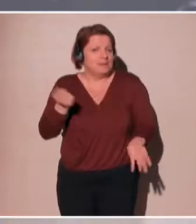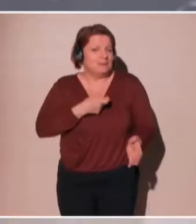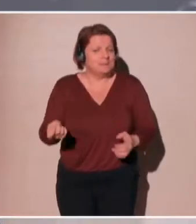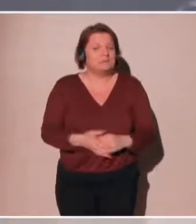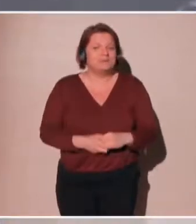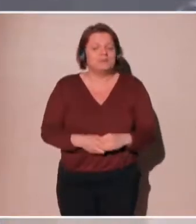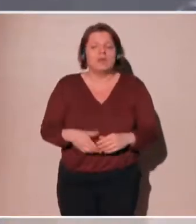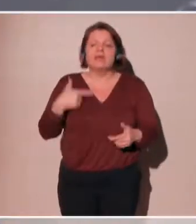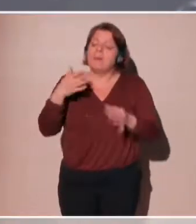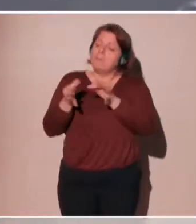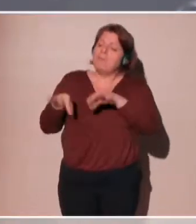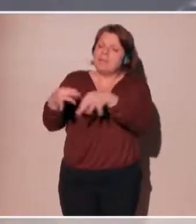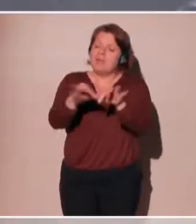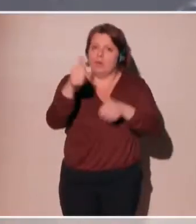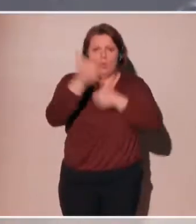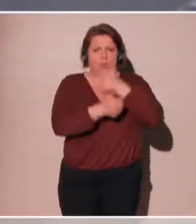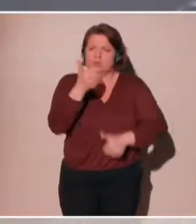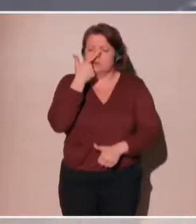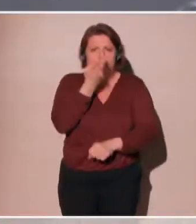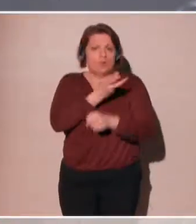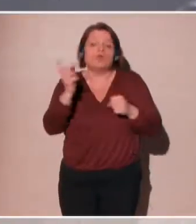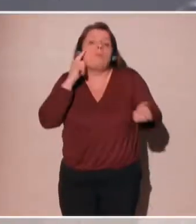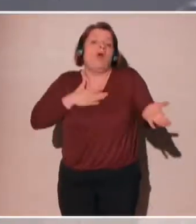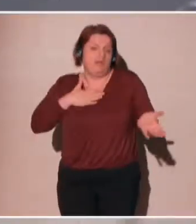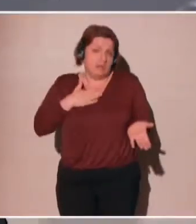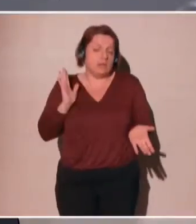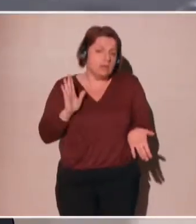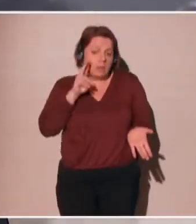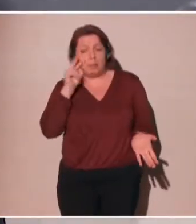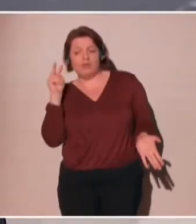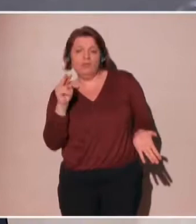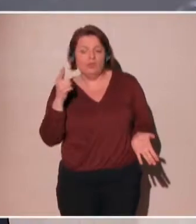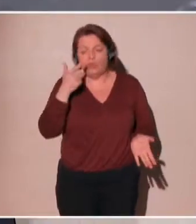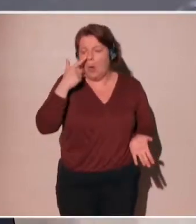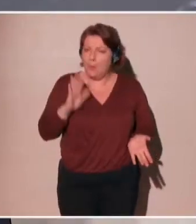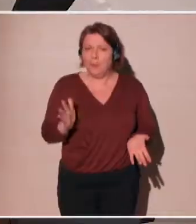La concurrence entre les pays, c'est dangereux, de mon point de vue.